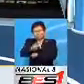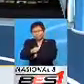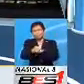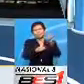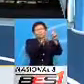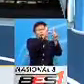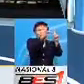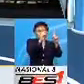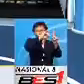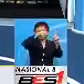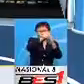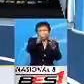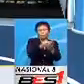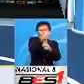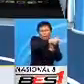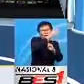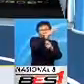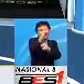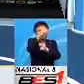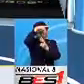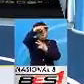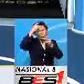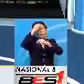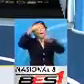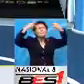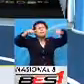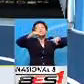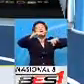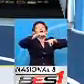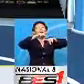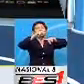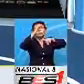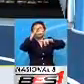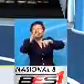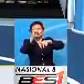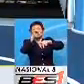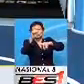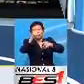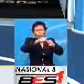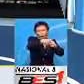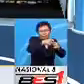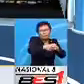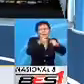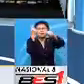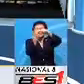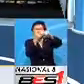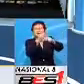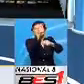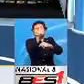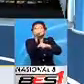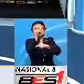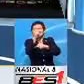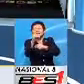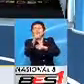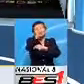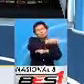rm170 juta dibayar kepada Syarikat Putra Perdana construction bagi tujuan pembayaran projek pembinaan tenengki yang kemudiannya dibatalkan dan